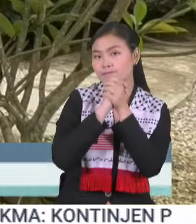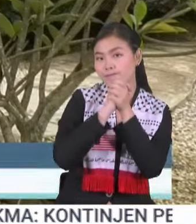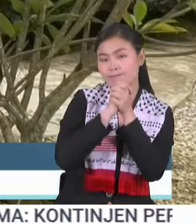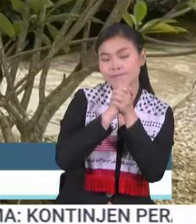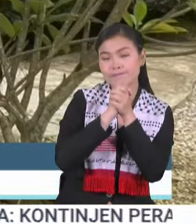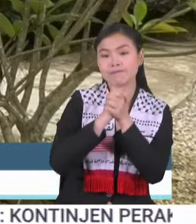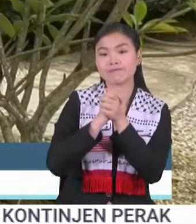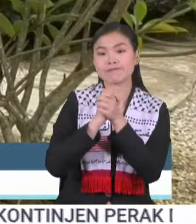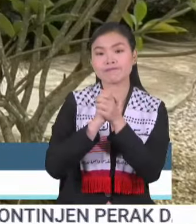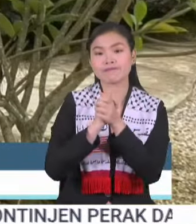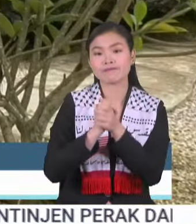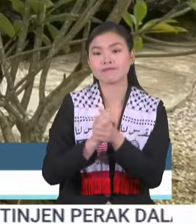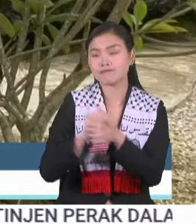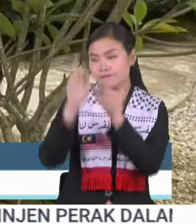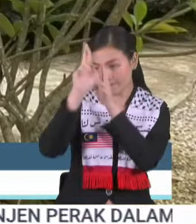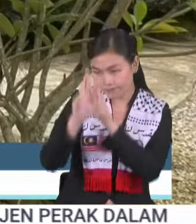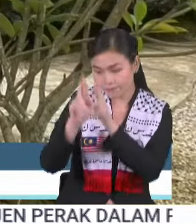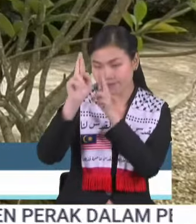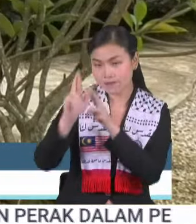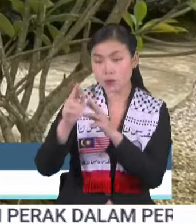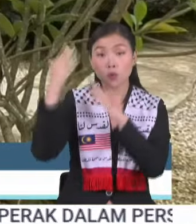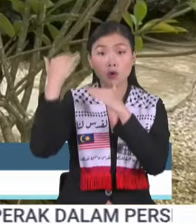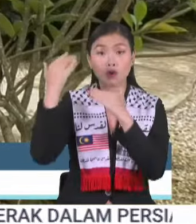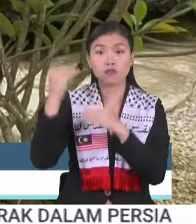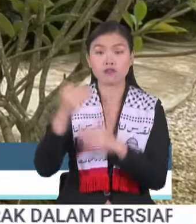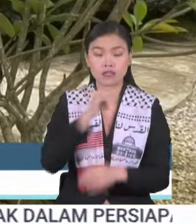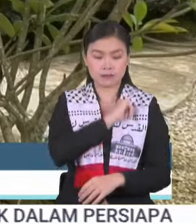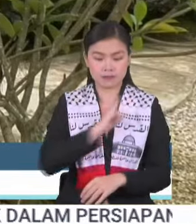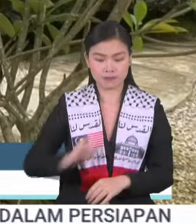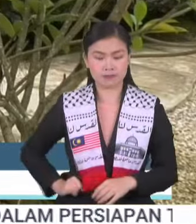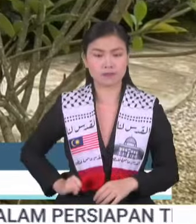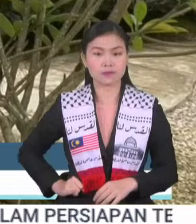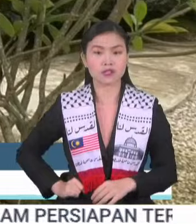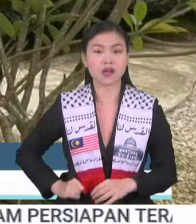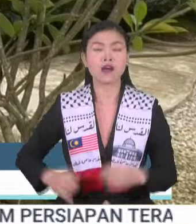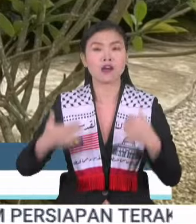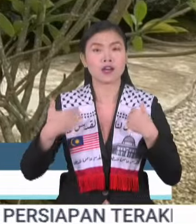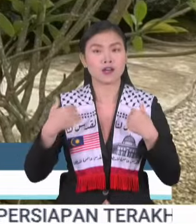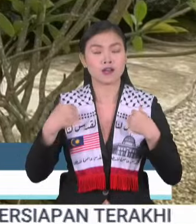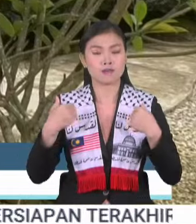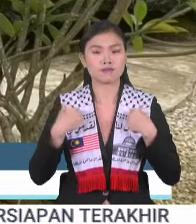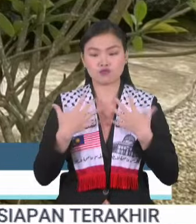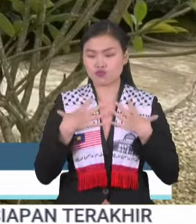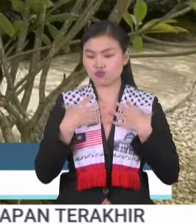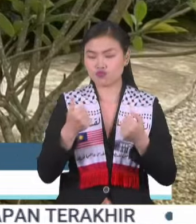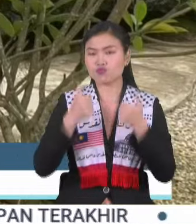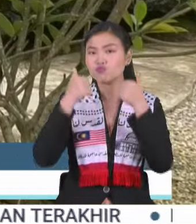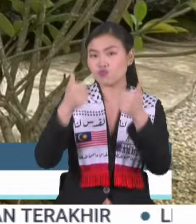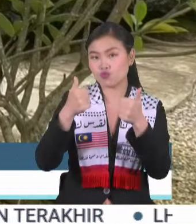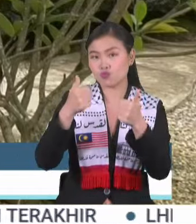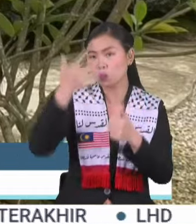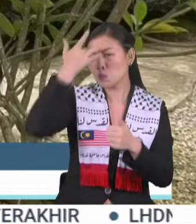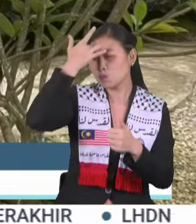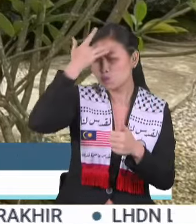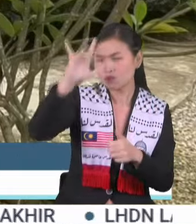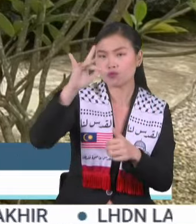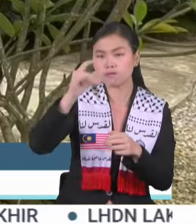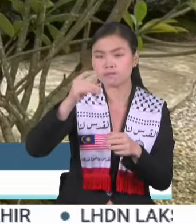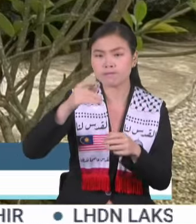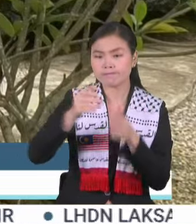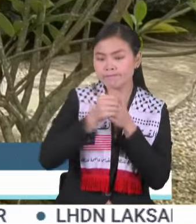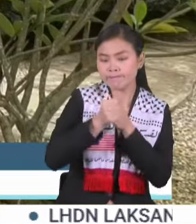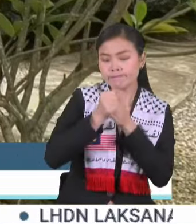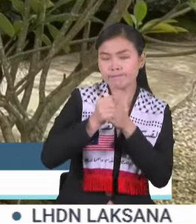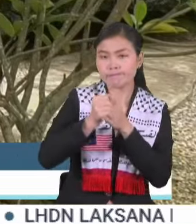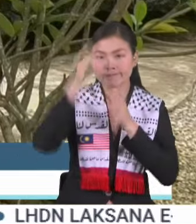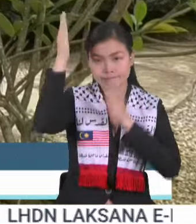dan sembah takzim. Semoga tuanku sentiasa dikurniakan kesihatan yang baik dan kebijaksanaan dalam memimpin